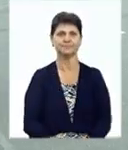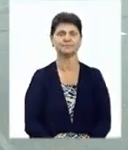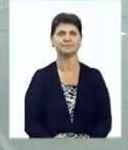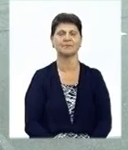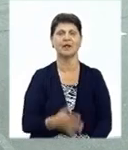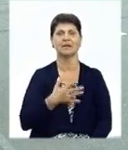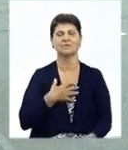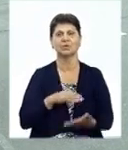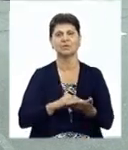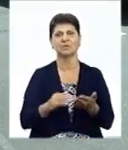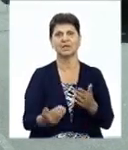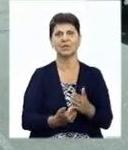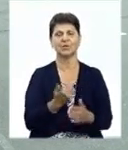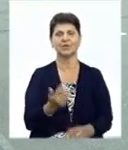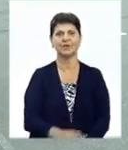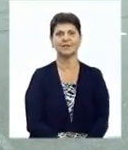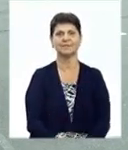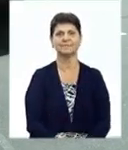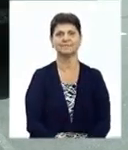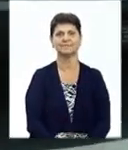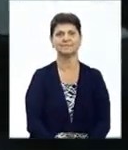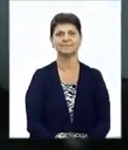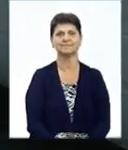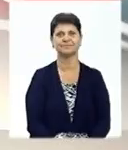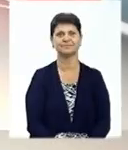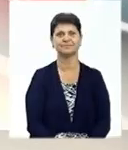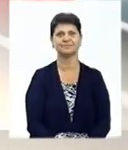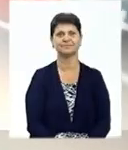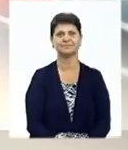Дар'я Красовська, Юрій Добровольський. Новини.